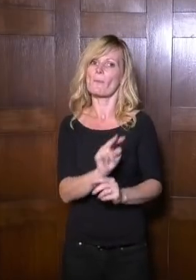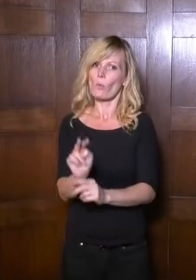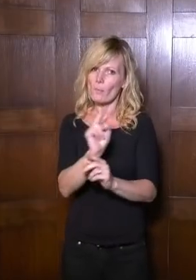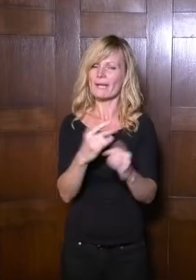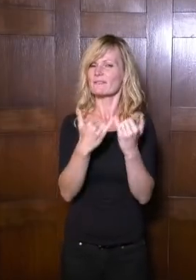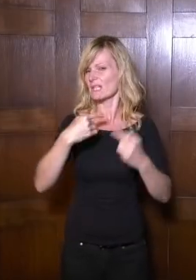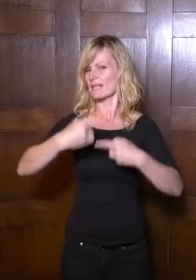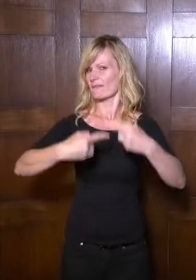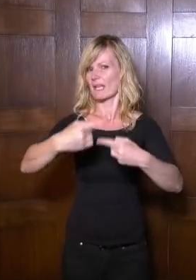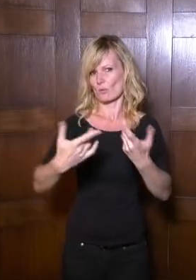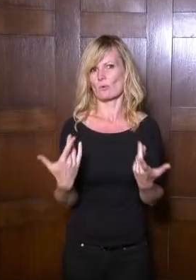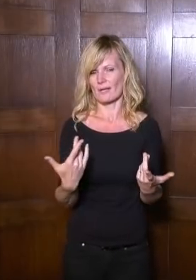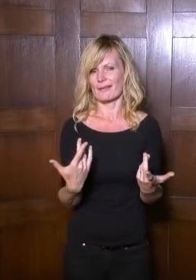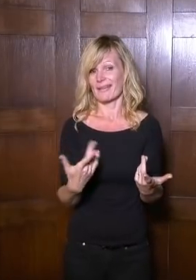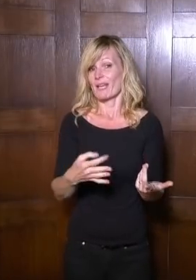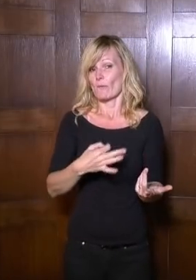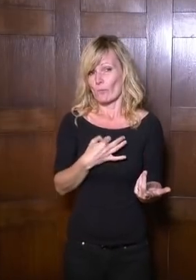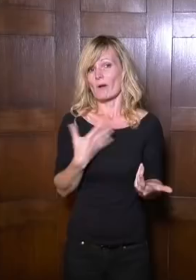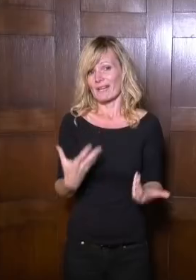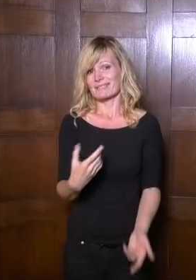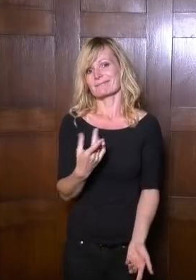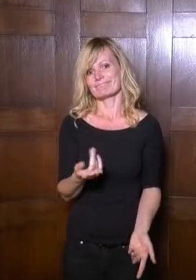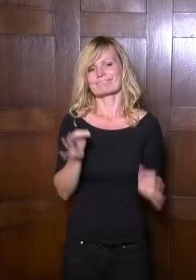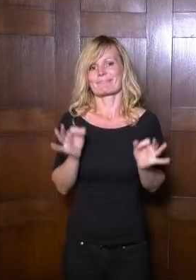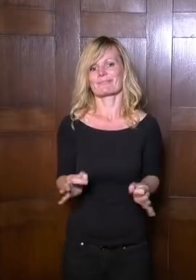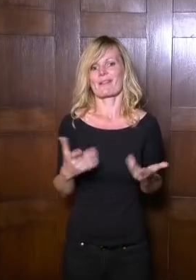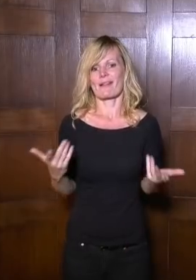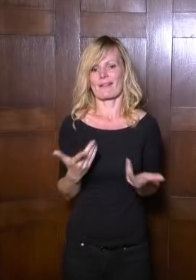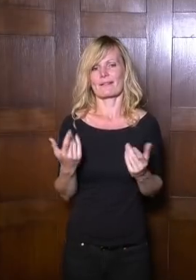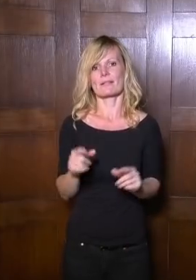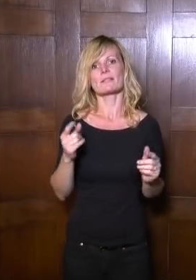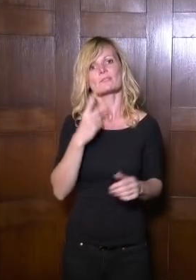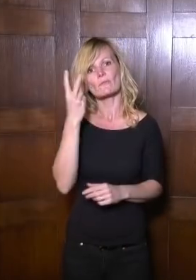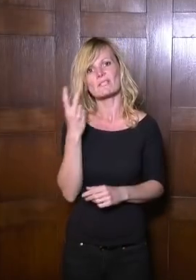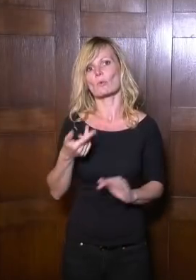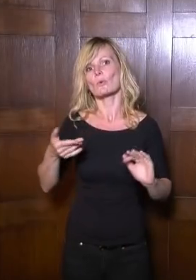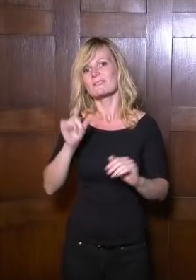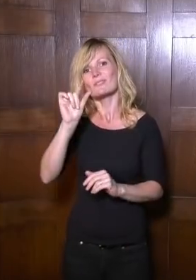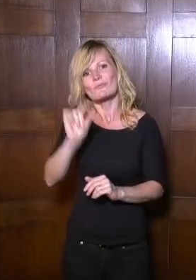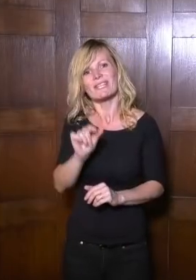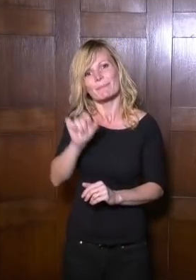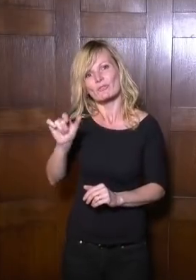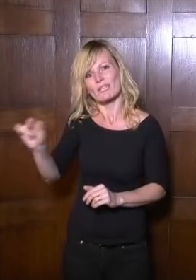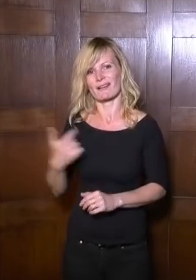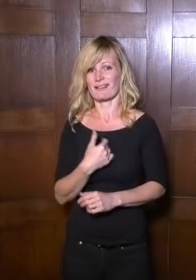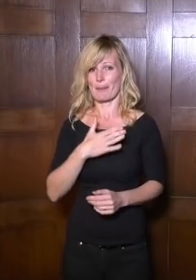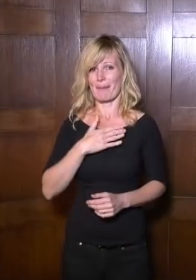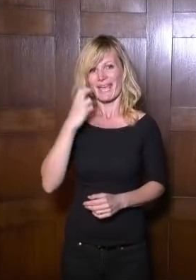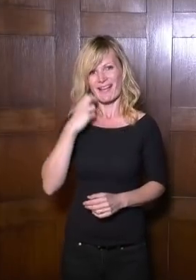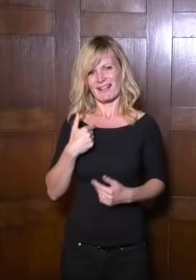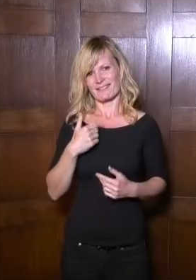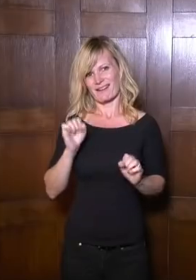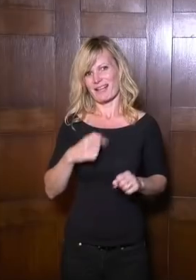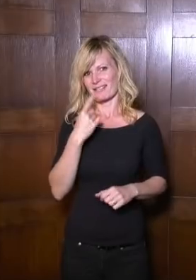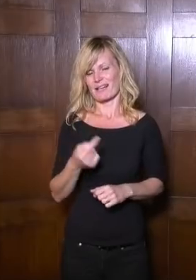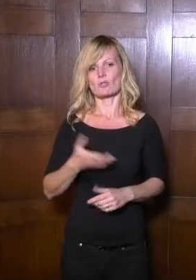entwickelt. Was uns hier natürlich auf die Füße fällt, ist wieder die ohnehin dünne Personaldecke. Ich darf das aufgrund meines Alters sagen, seit Jahrzehnten liegen wir da